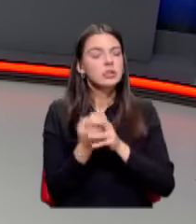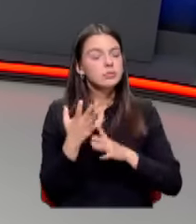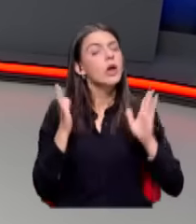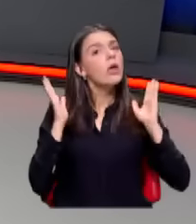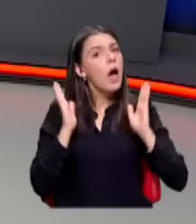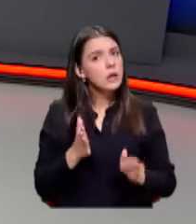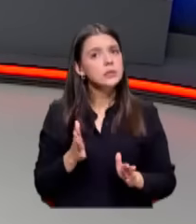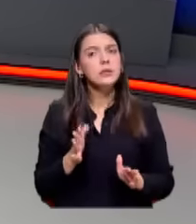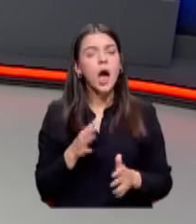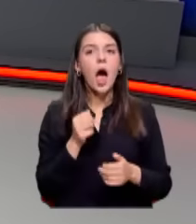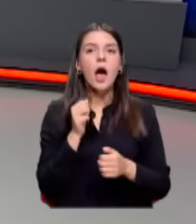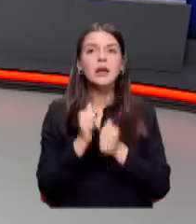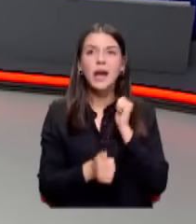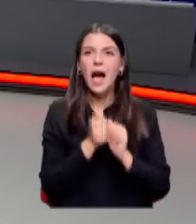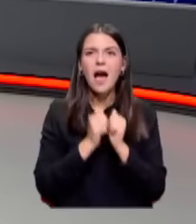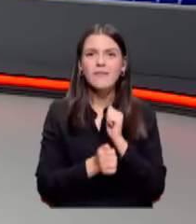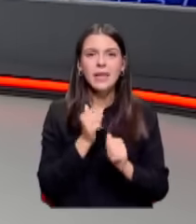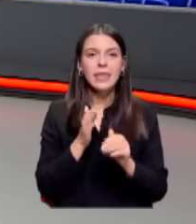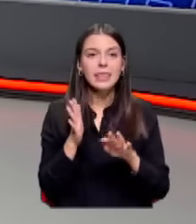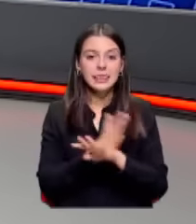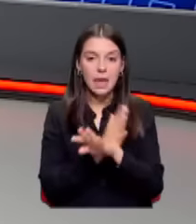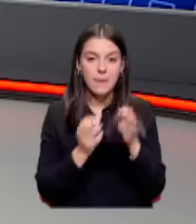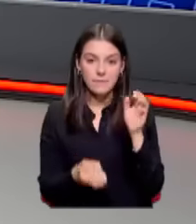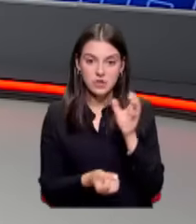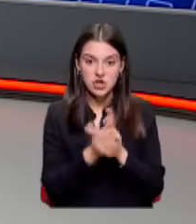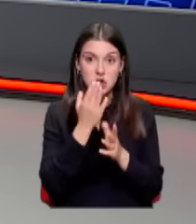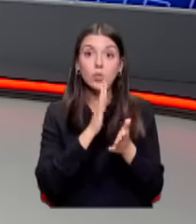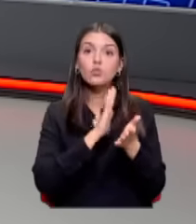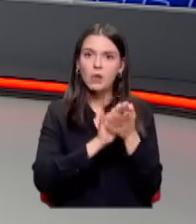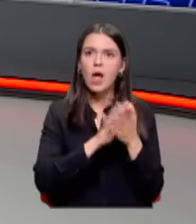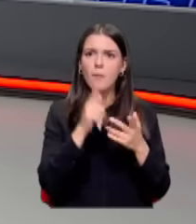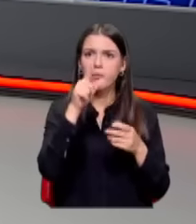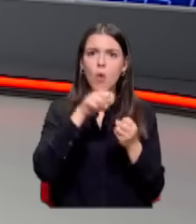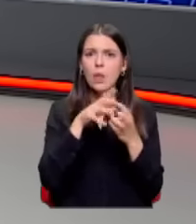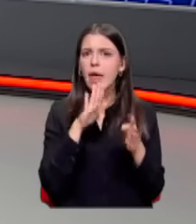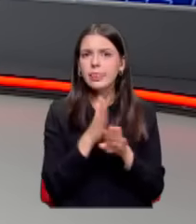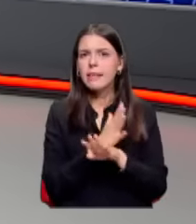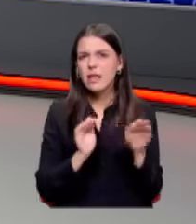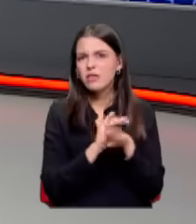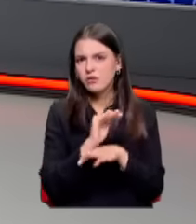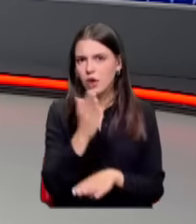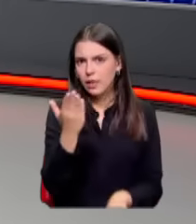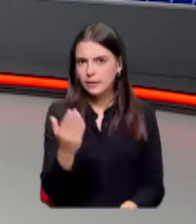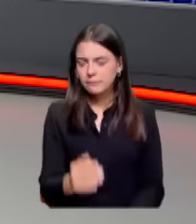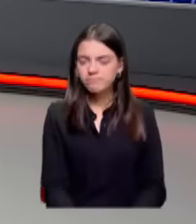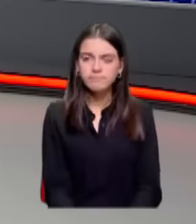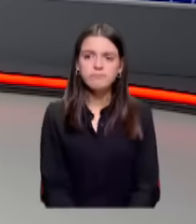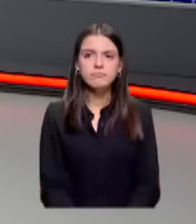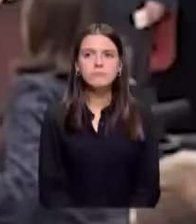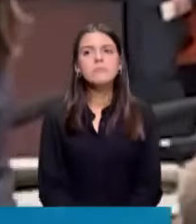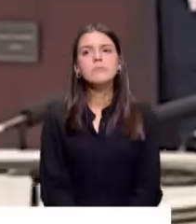aslında kavganın nedeni ortadan kalkmasına rağmen bu olay neden gerçekleşmiş?